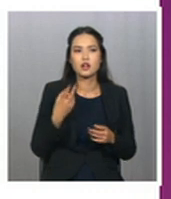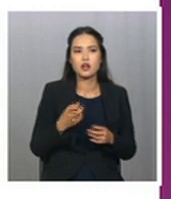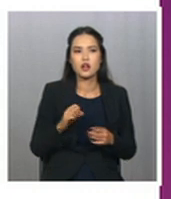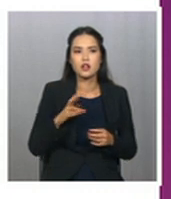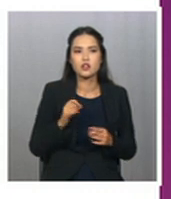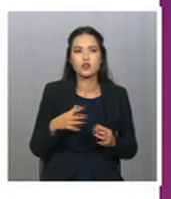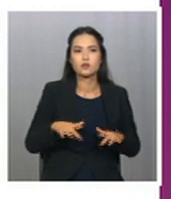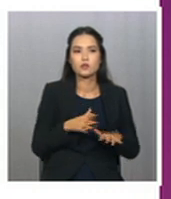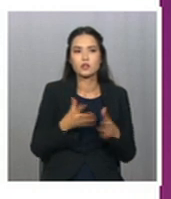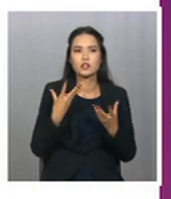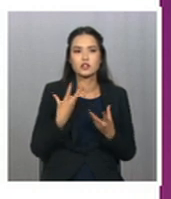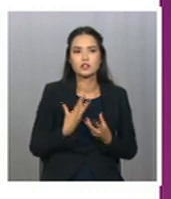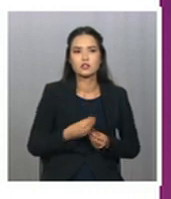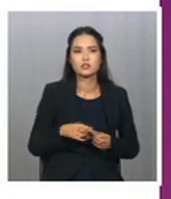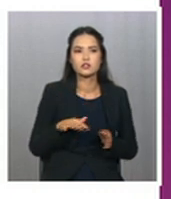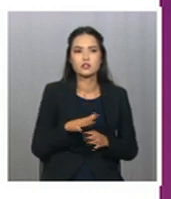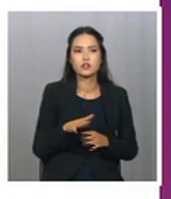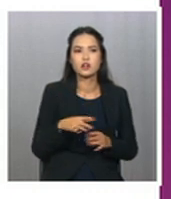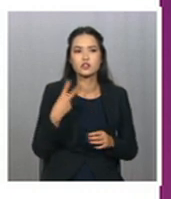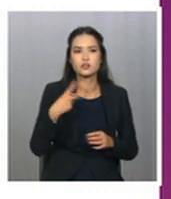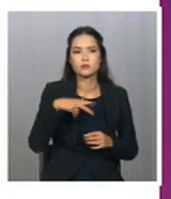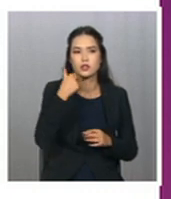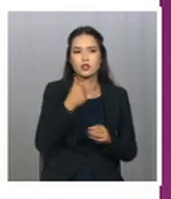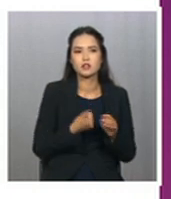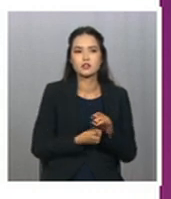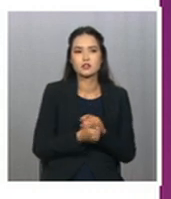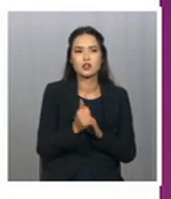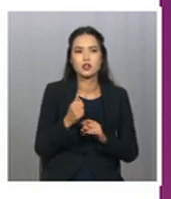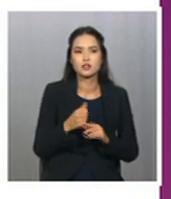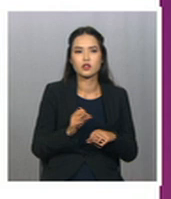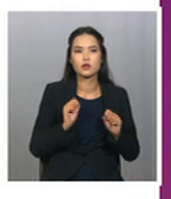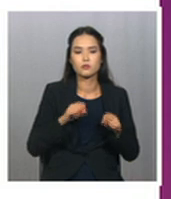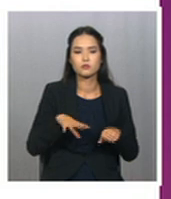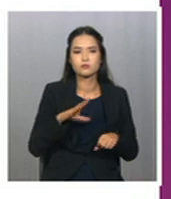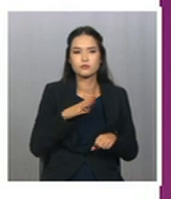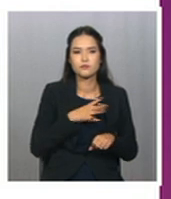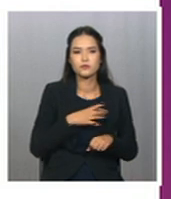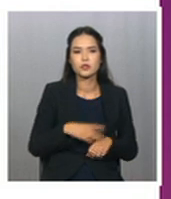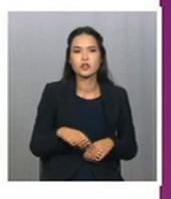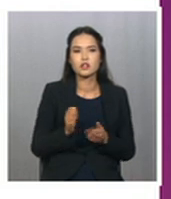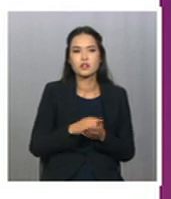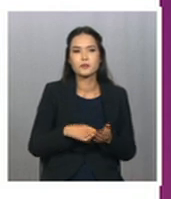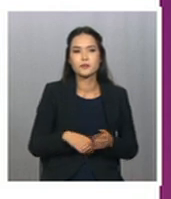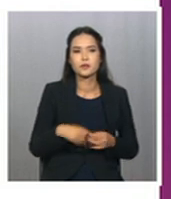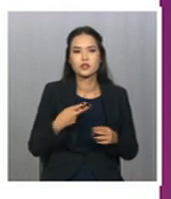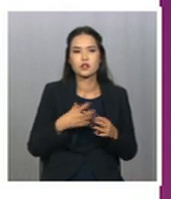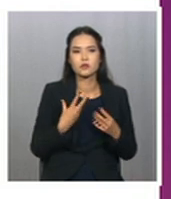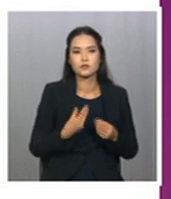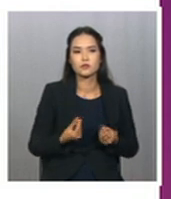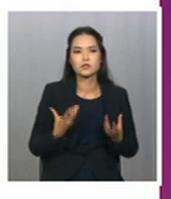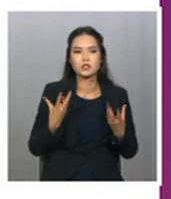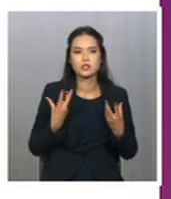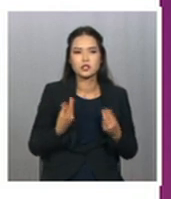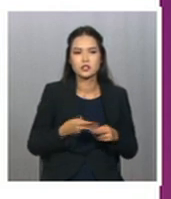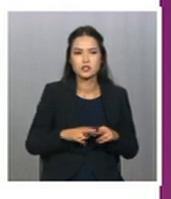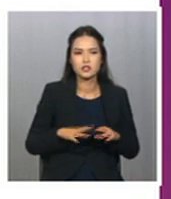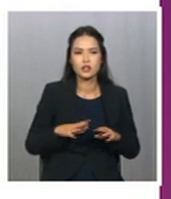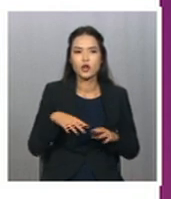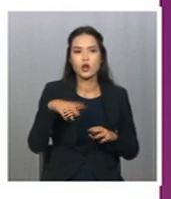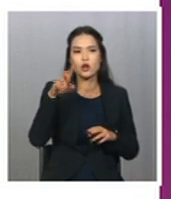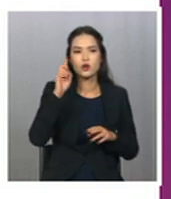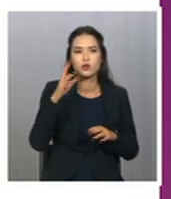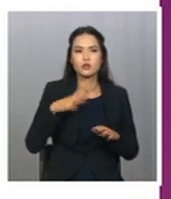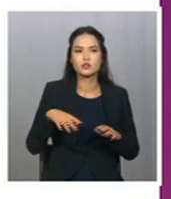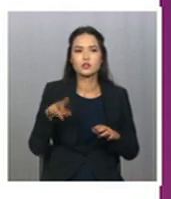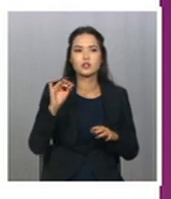тууы тек қана 20-шы ғасырдың басында ғана мүмкін болды. Себебі дәл осы кезде ұлт тарихының қозғаушы